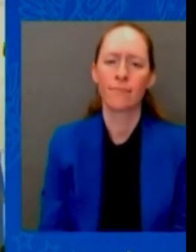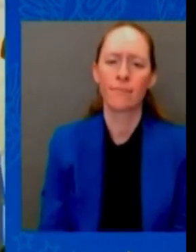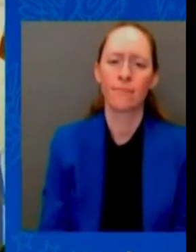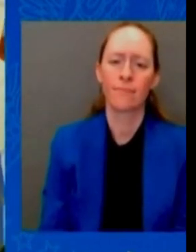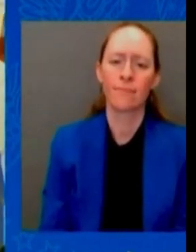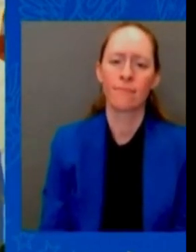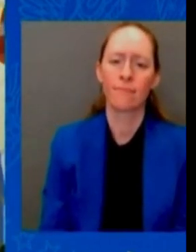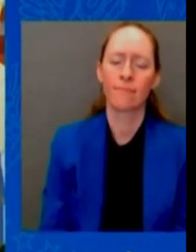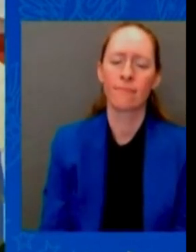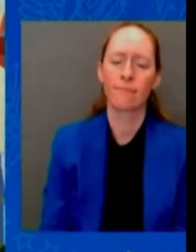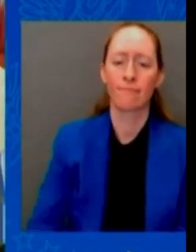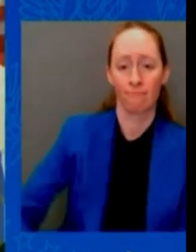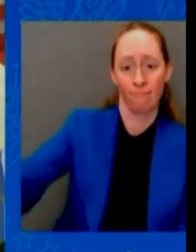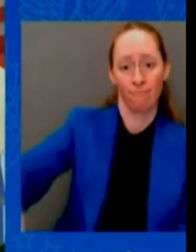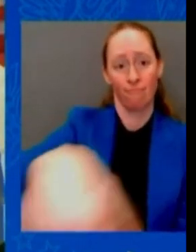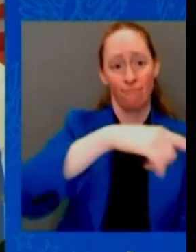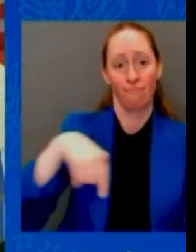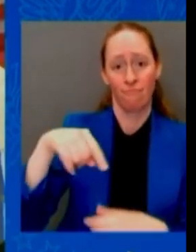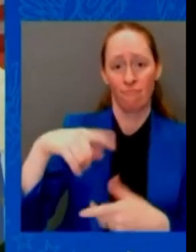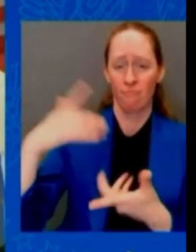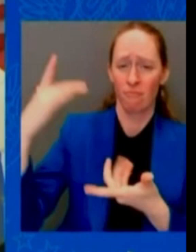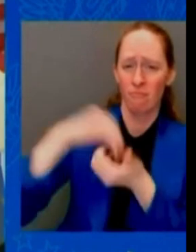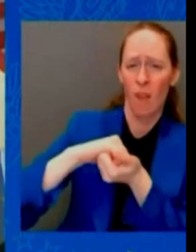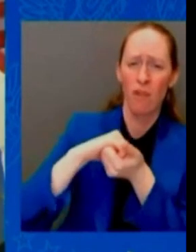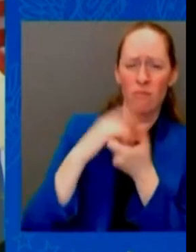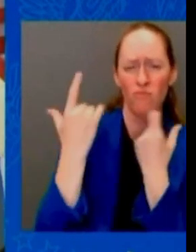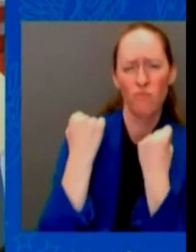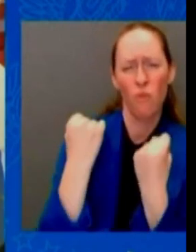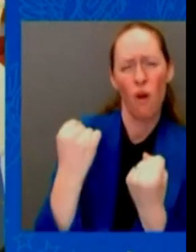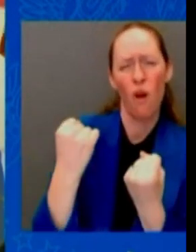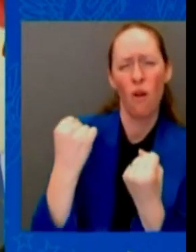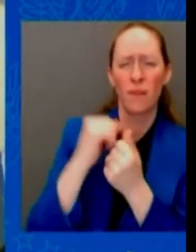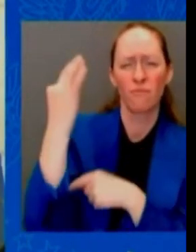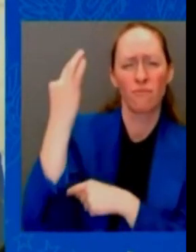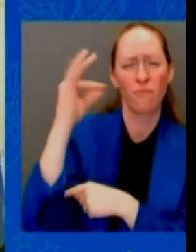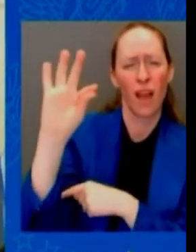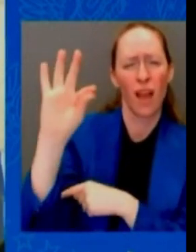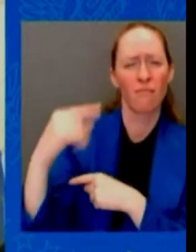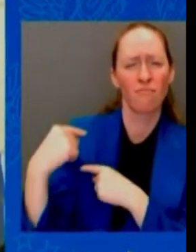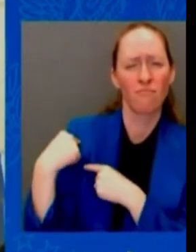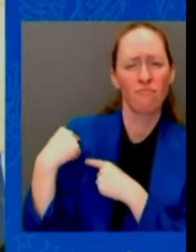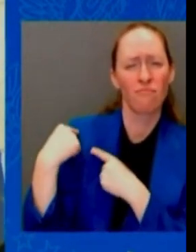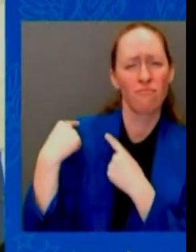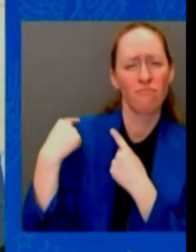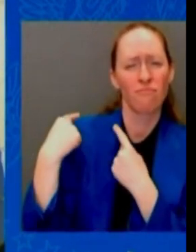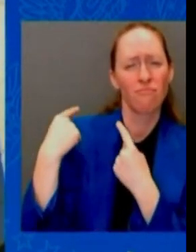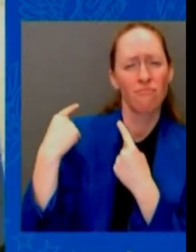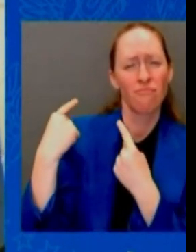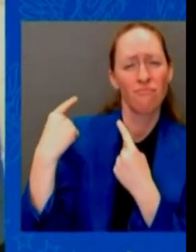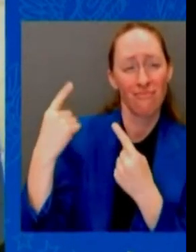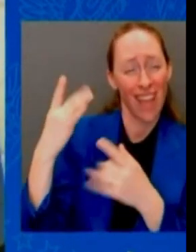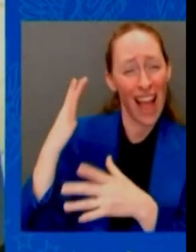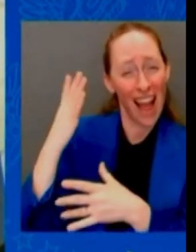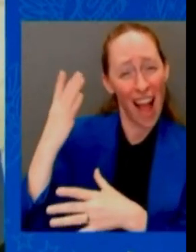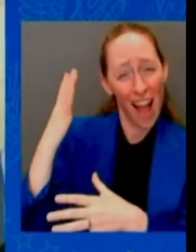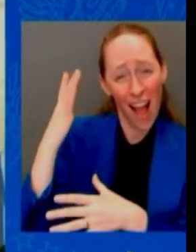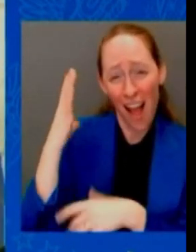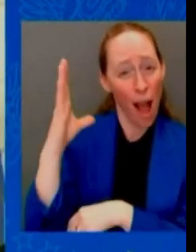centuries, we've come together, charted a course toward a world of greater freedom, greater